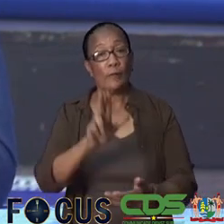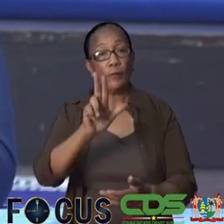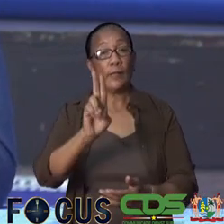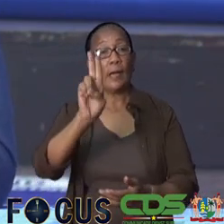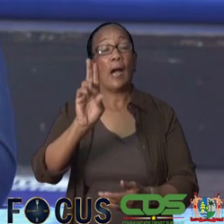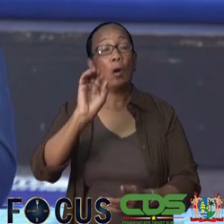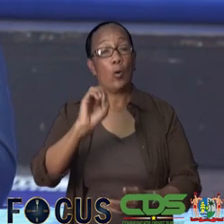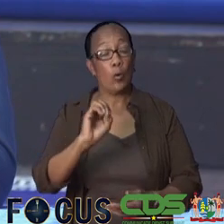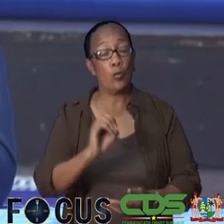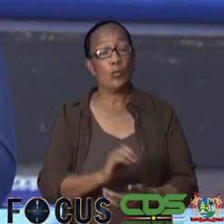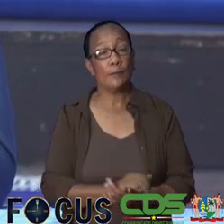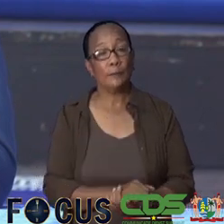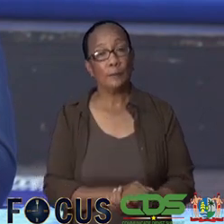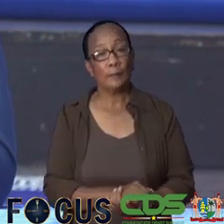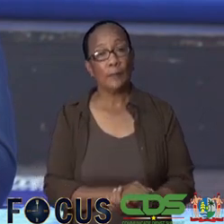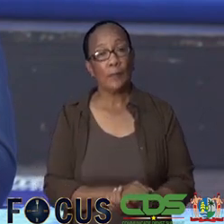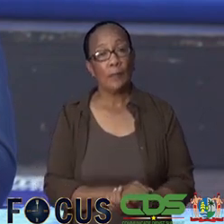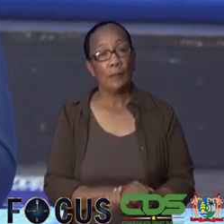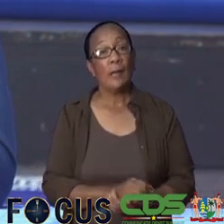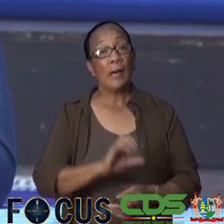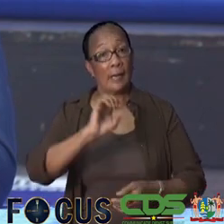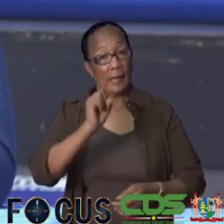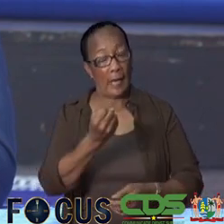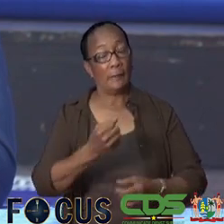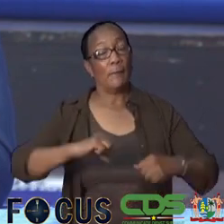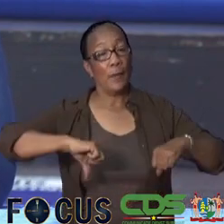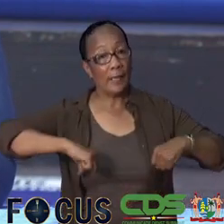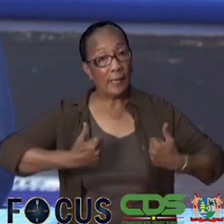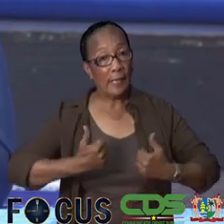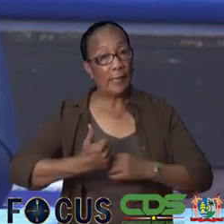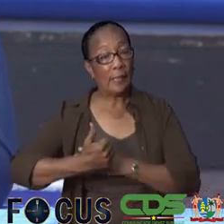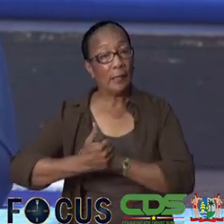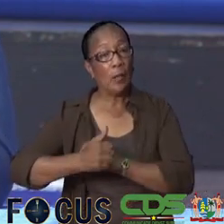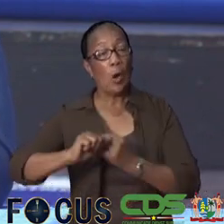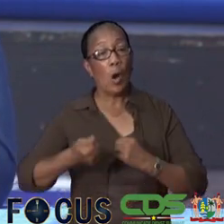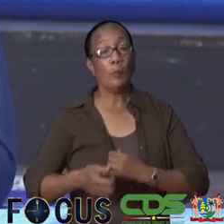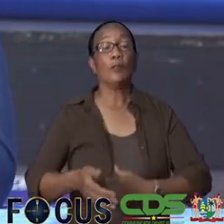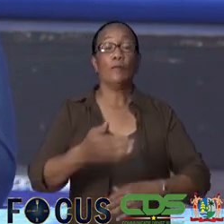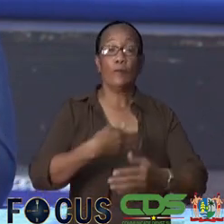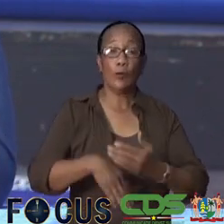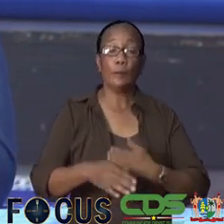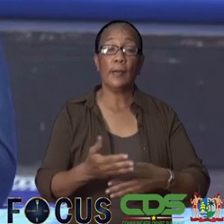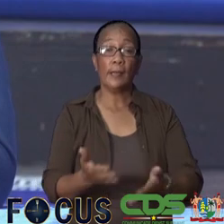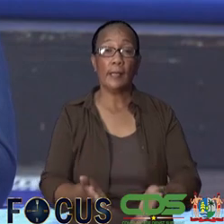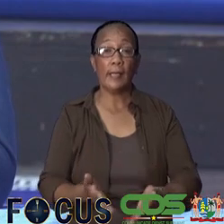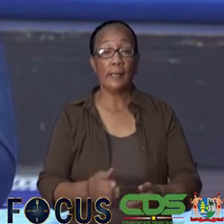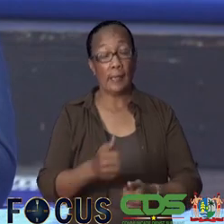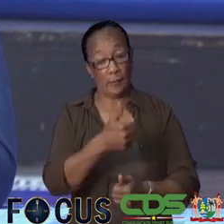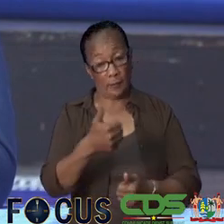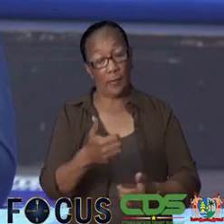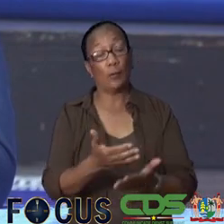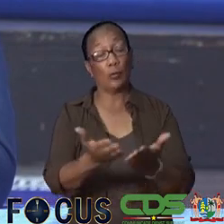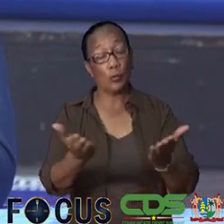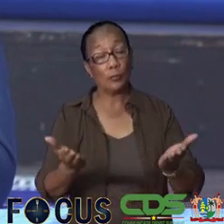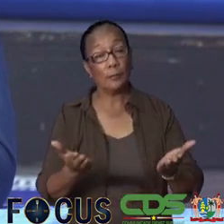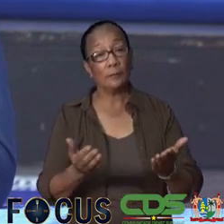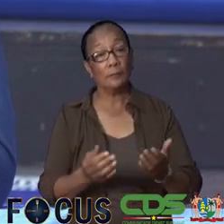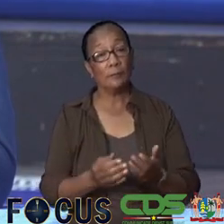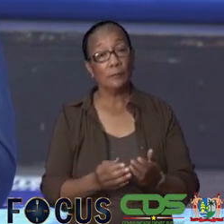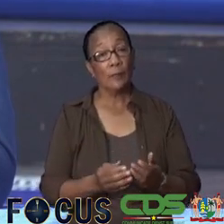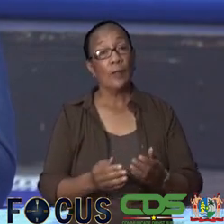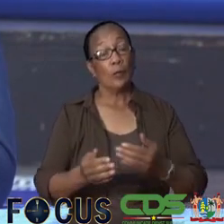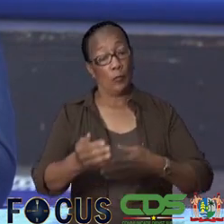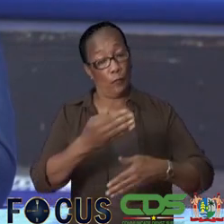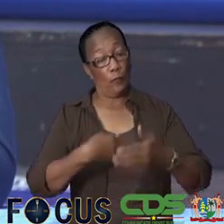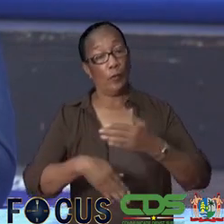dus het groen licht gegeven om de voorbereidingen te treffen. En de voorbereidingen lopen. De